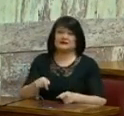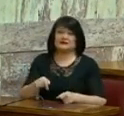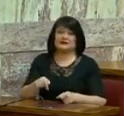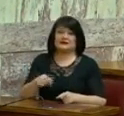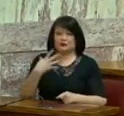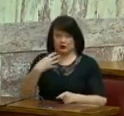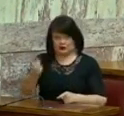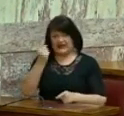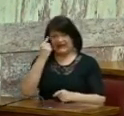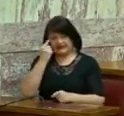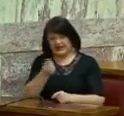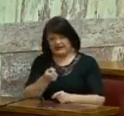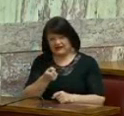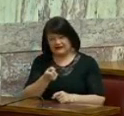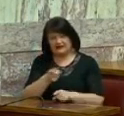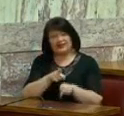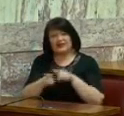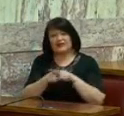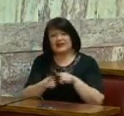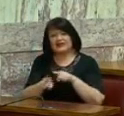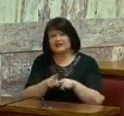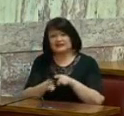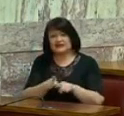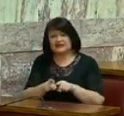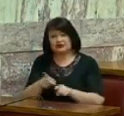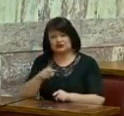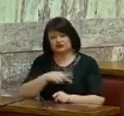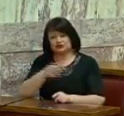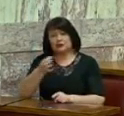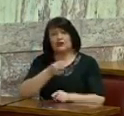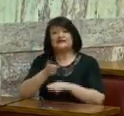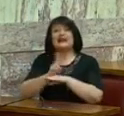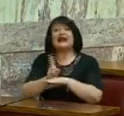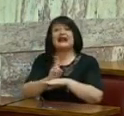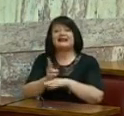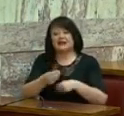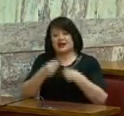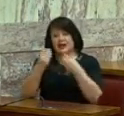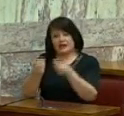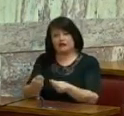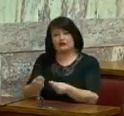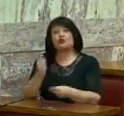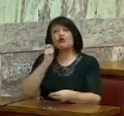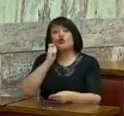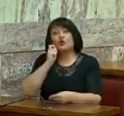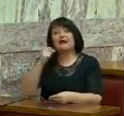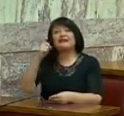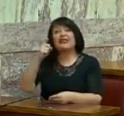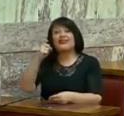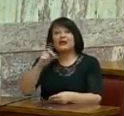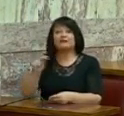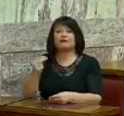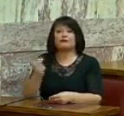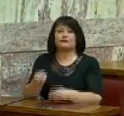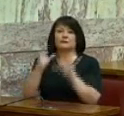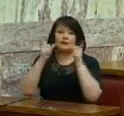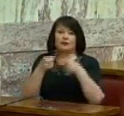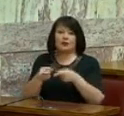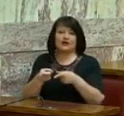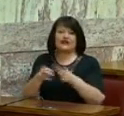ότι ανεξαρτήτως της ορθότητας που λέτε, το έγγραφο που είστε καταθέσει έχετε τα ονόματα 10 συναδέλφων, οι οποίοι κατά